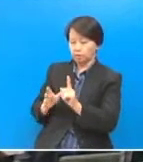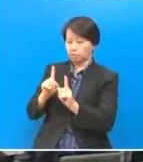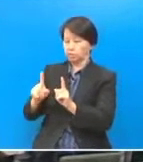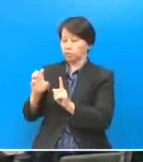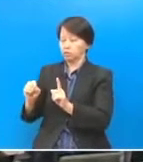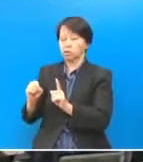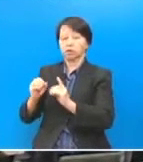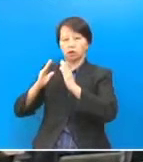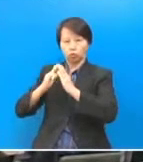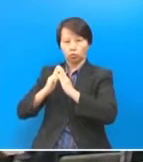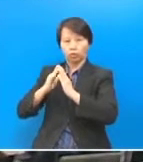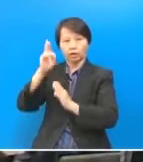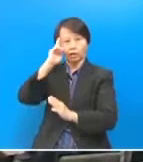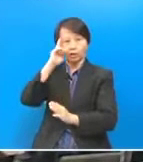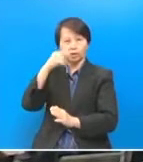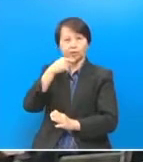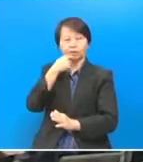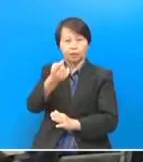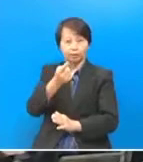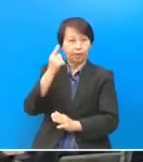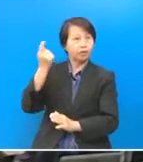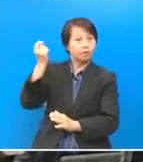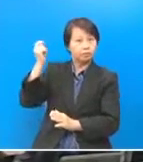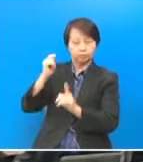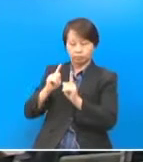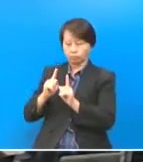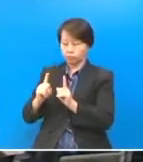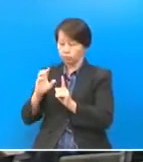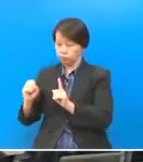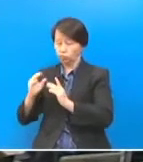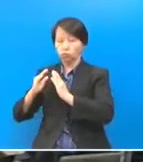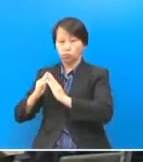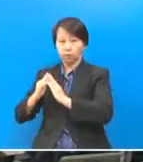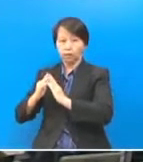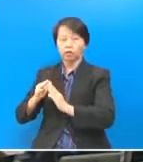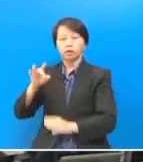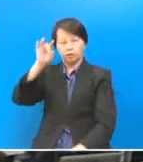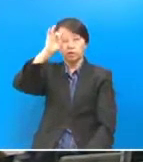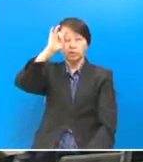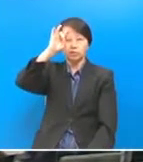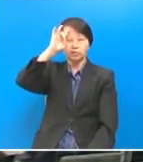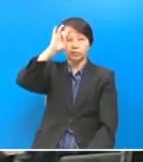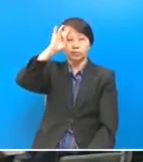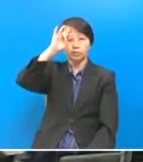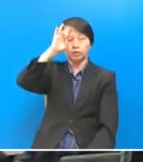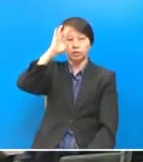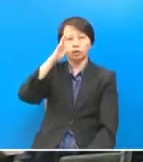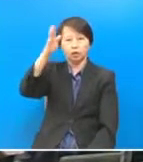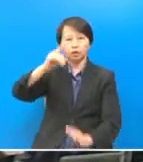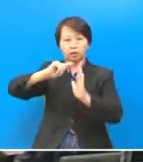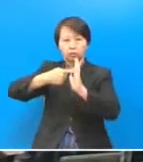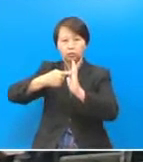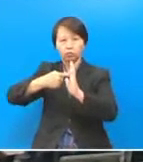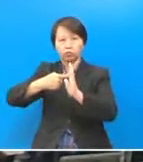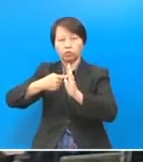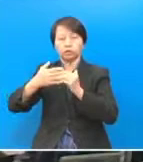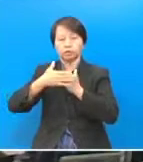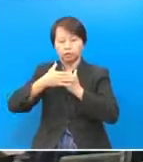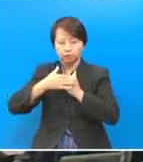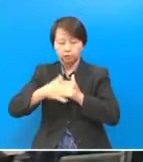unit sepertinya sebuah dan jawaban tadi akan insyaallah dimulaikan pemiaraan